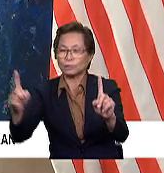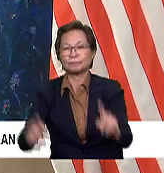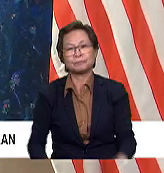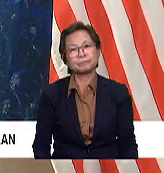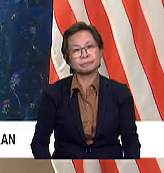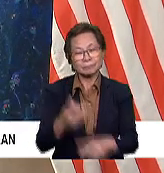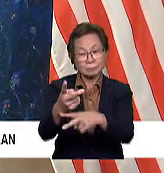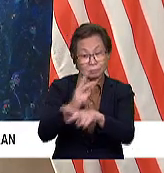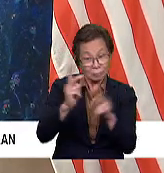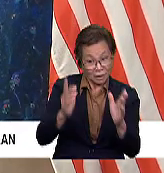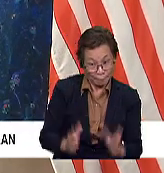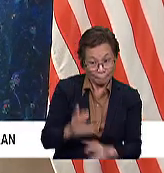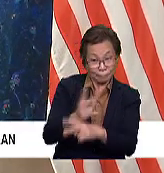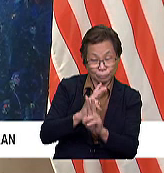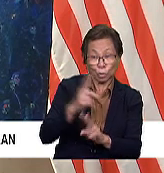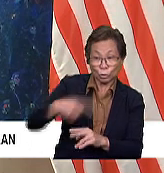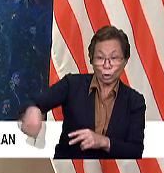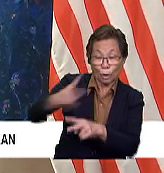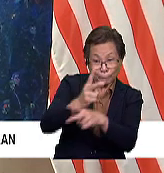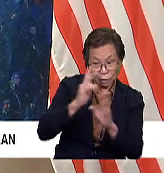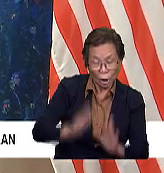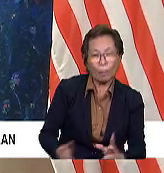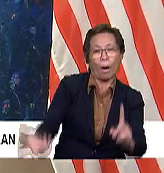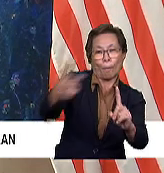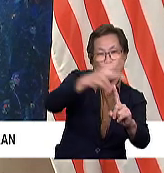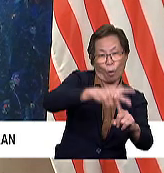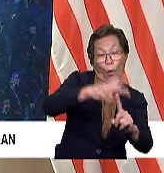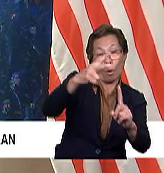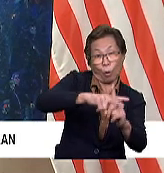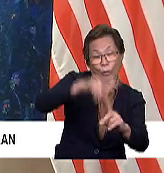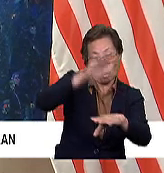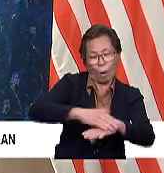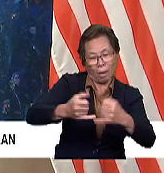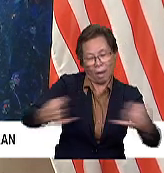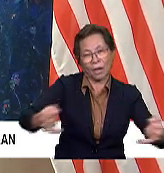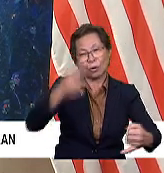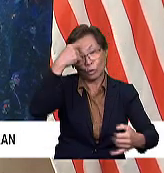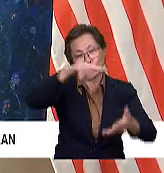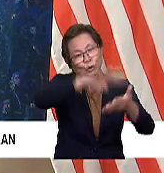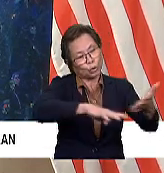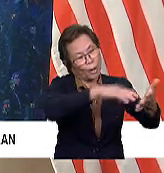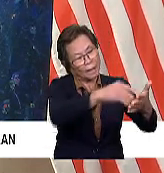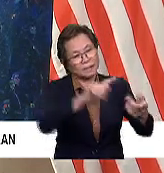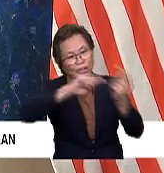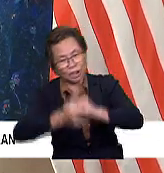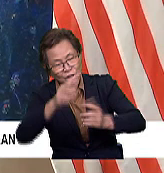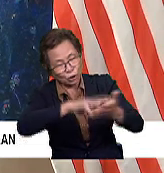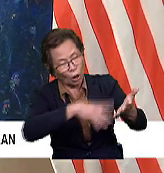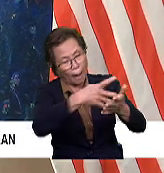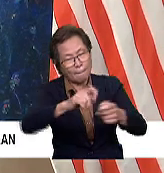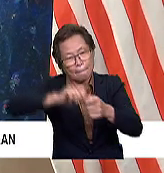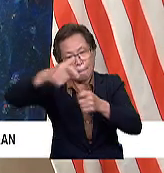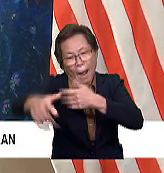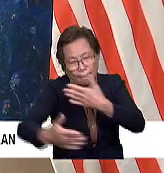Hai peminjam boleh memohon secara dalam sajian untuk membuat penjadwalan smule baran balik